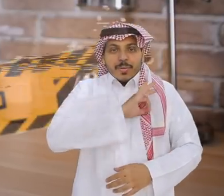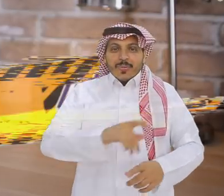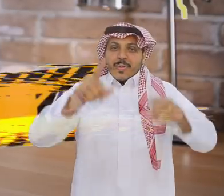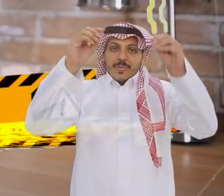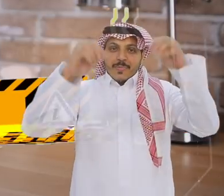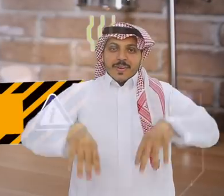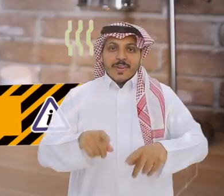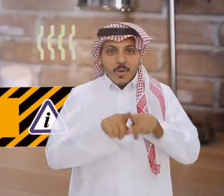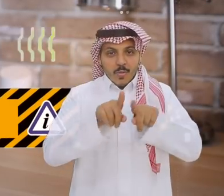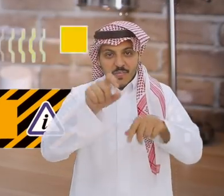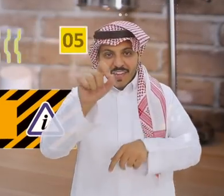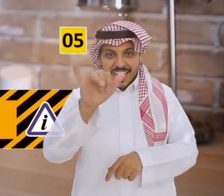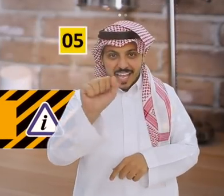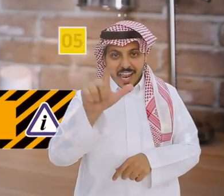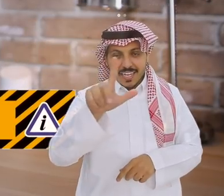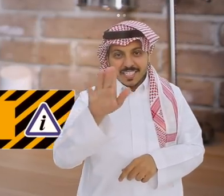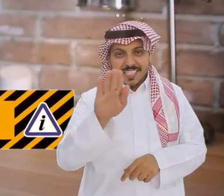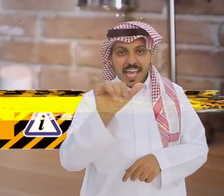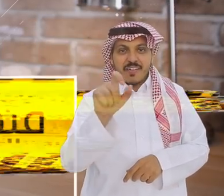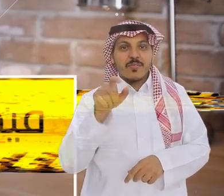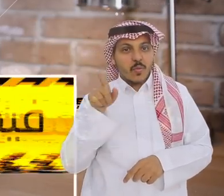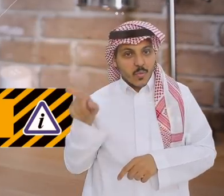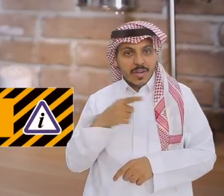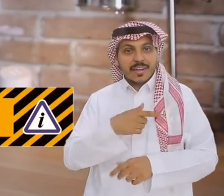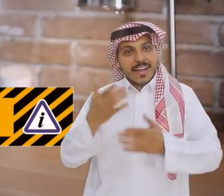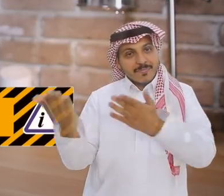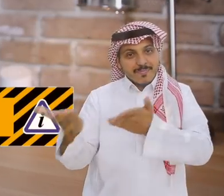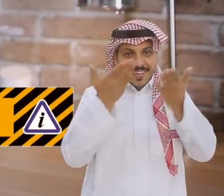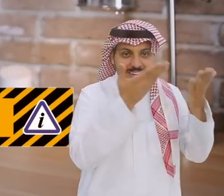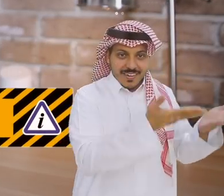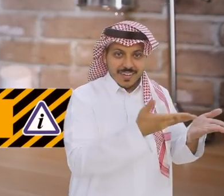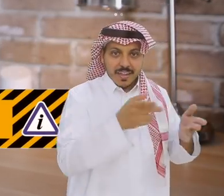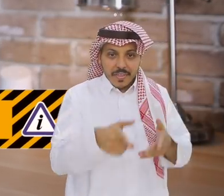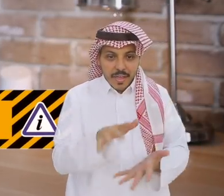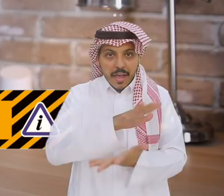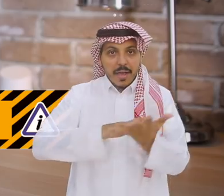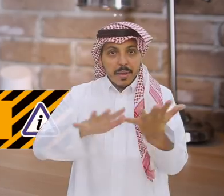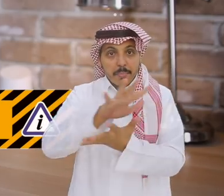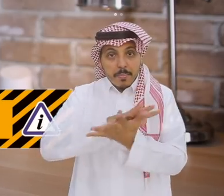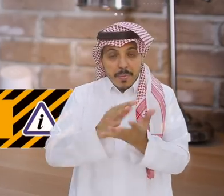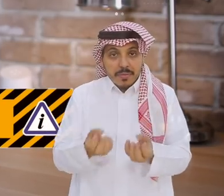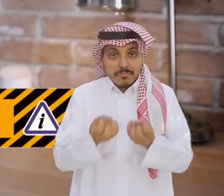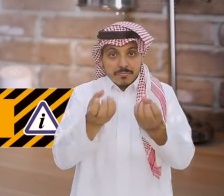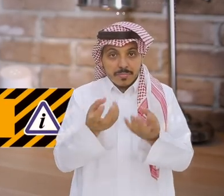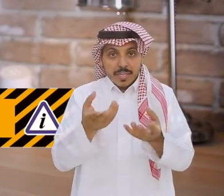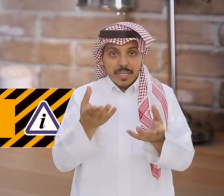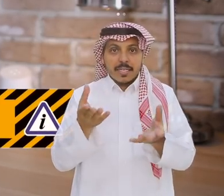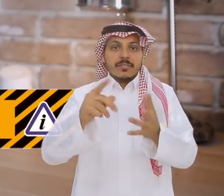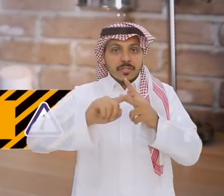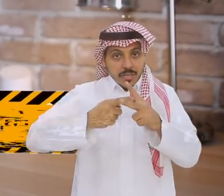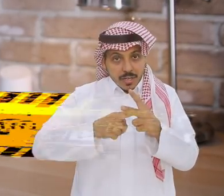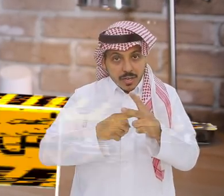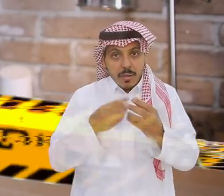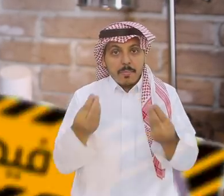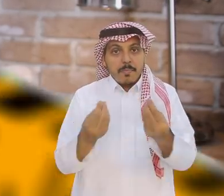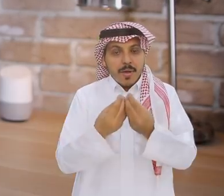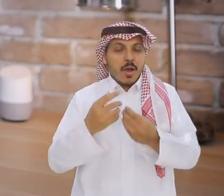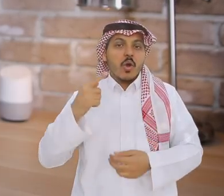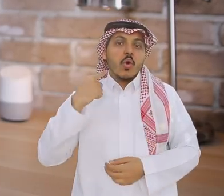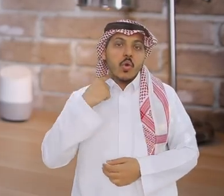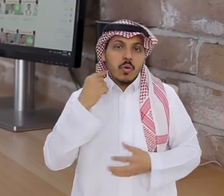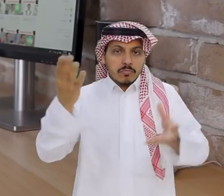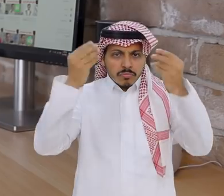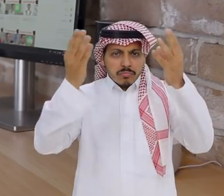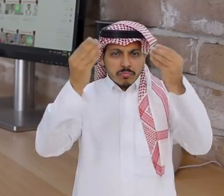السلام عليكم ورحمة الله وبركاته، أخوكم فيصل السيف، وأهلا وسهلا فيكم في أخبار التقنية والعلوم. نبدأها مع